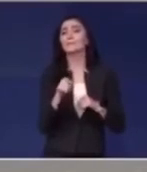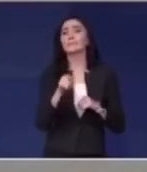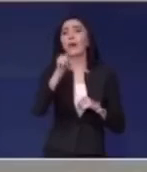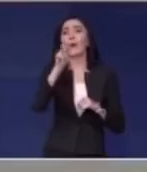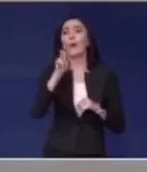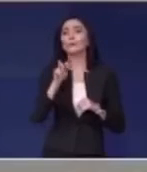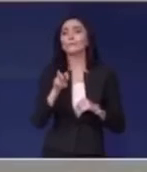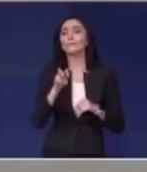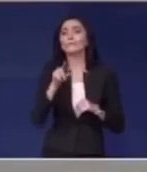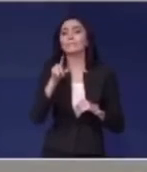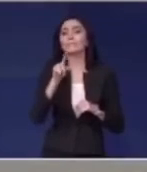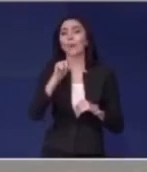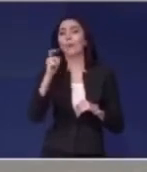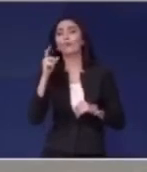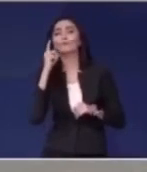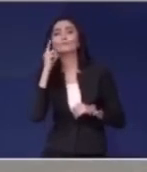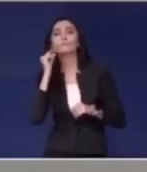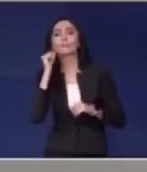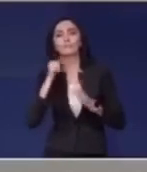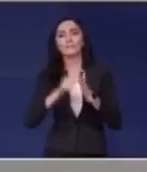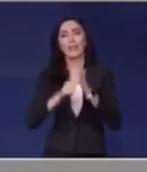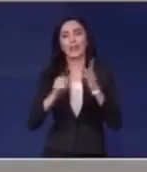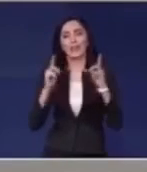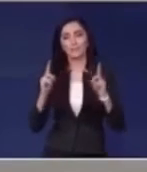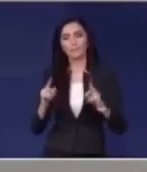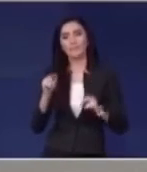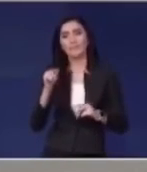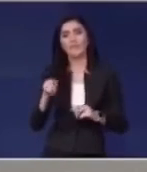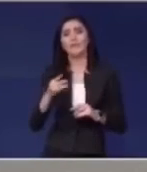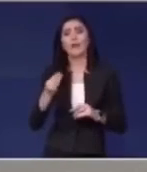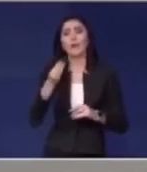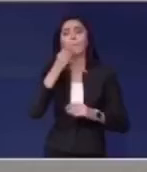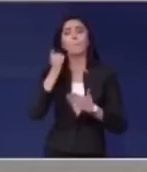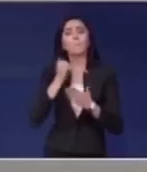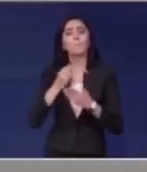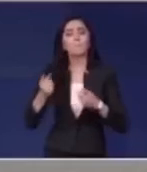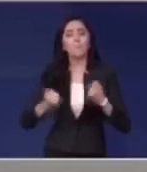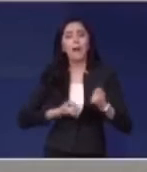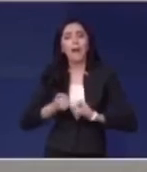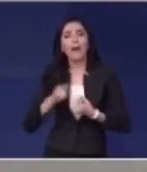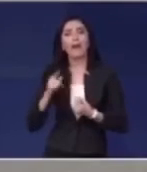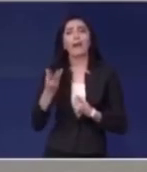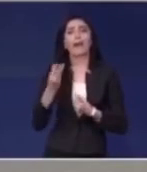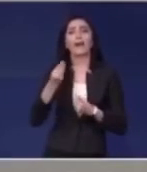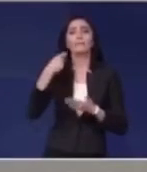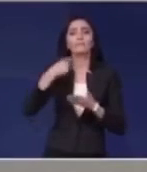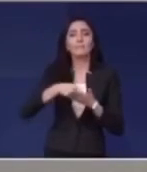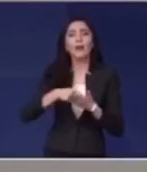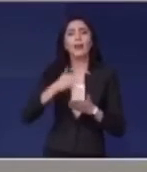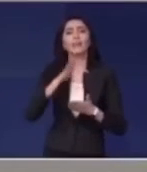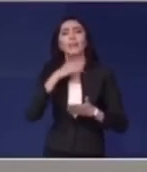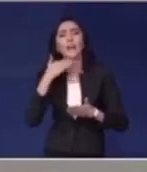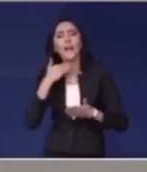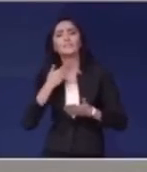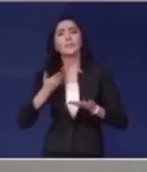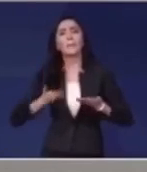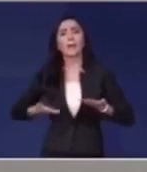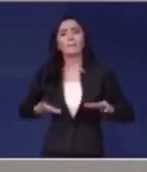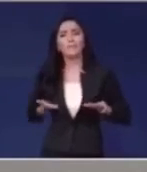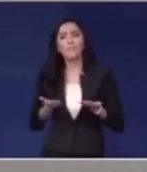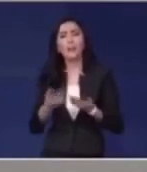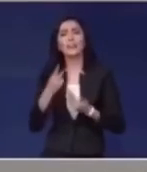18 19 Mayıs günlerinde Bakkal Market manav Kasap fırın